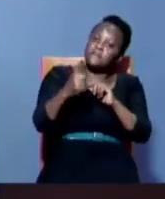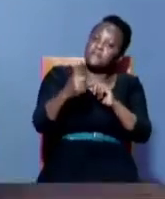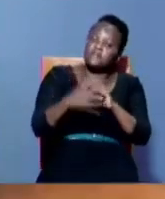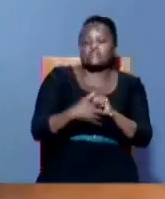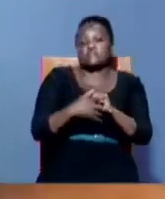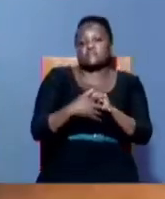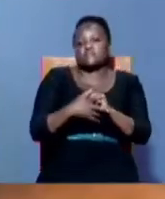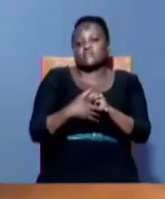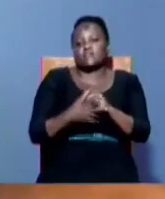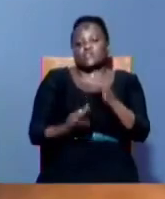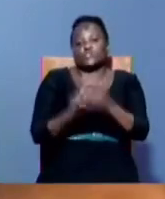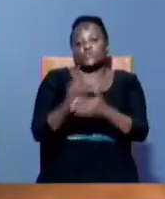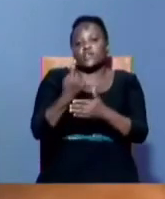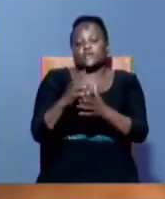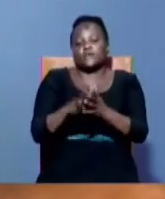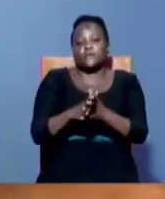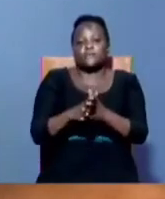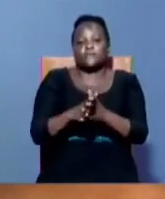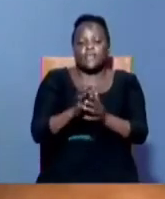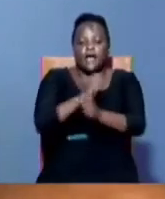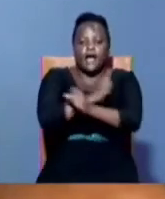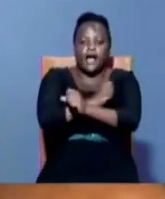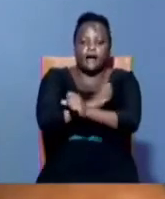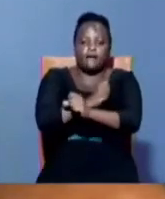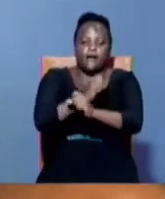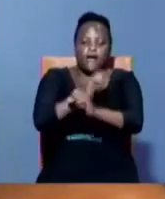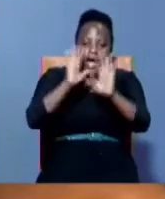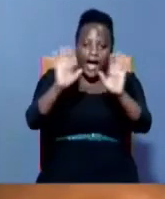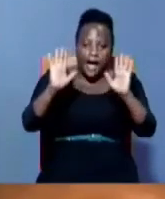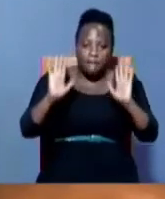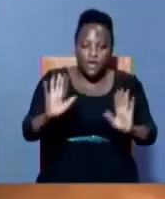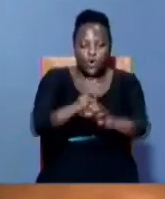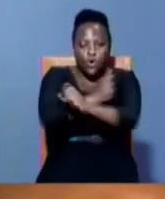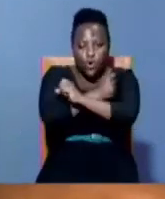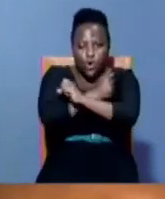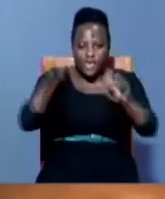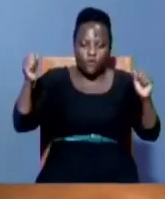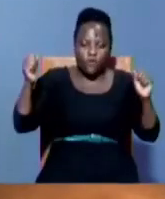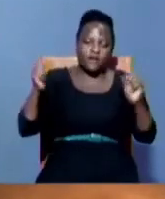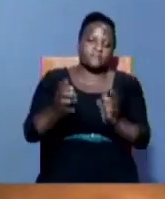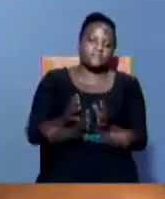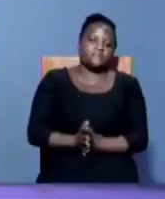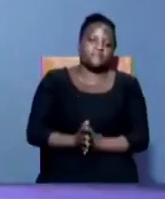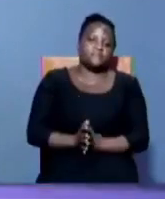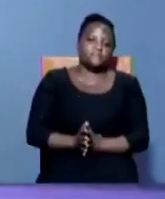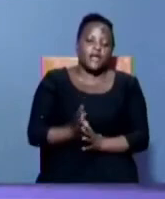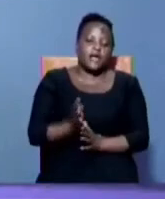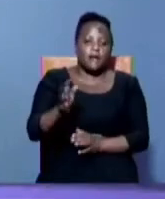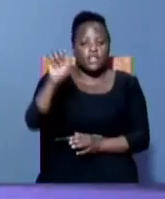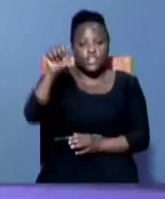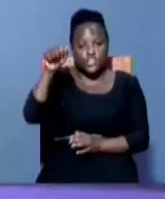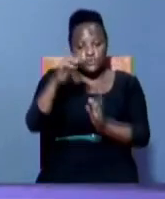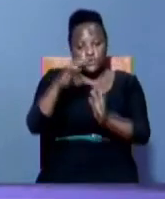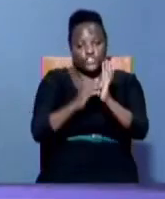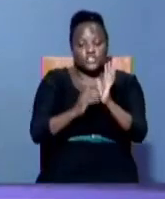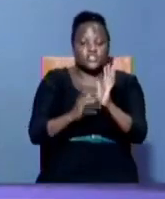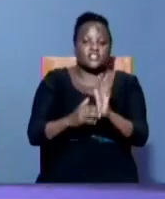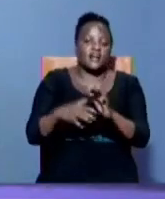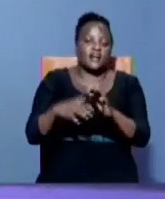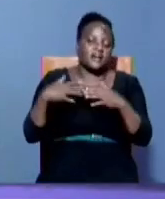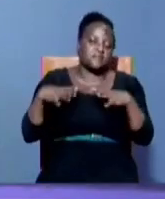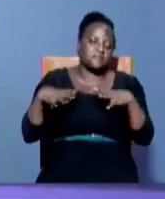linatamkwa. Ameokolewa. Ameokolewa. Pale ndipo sheria